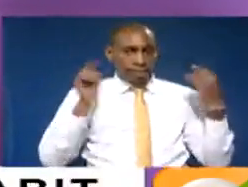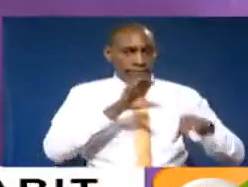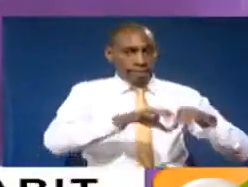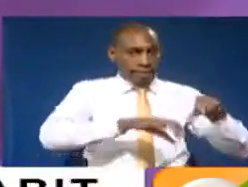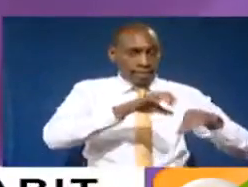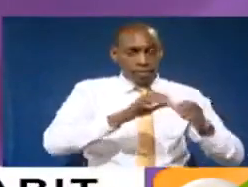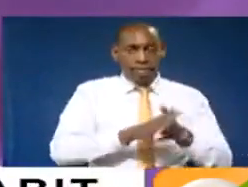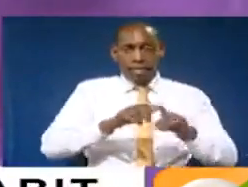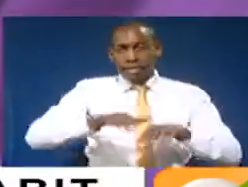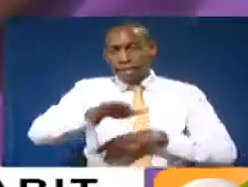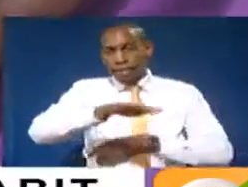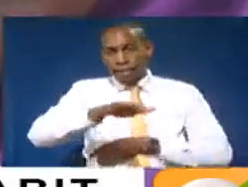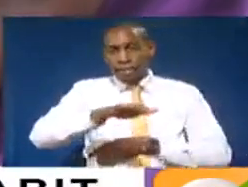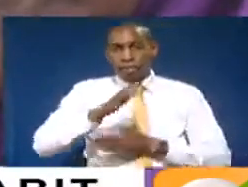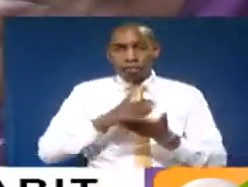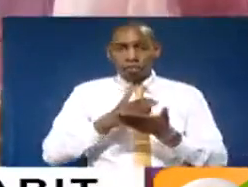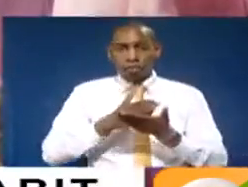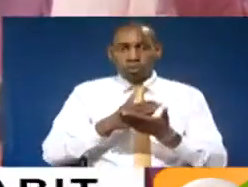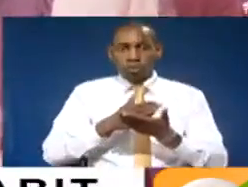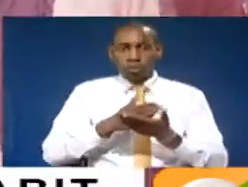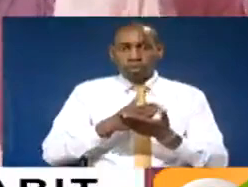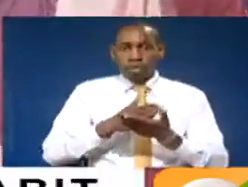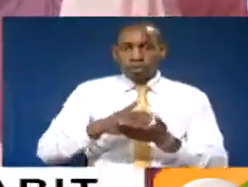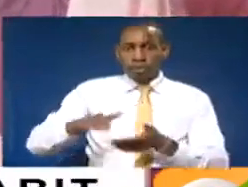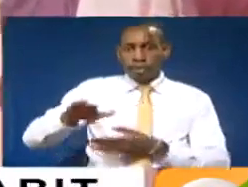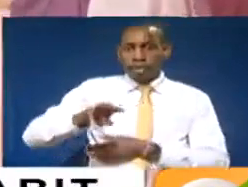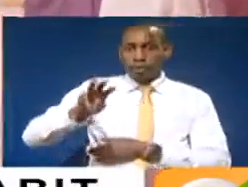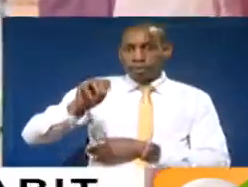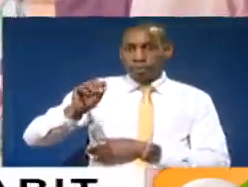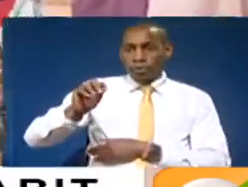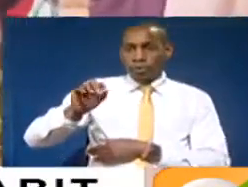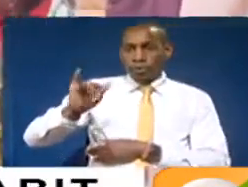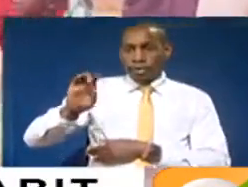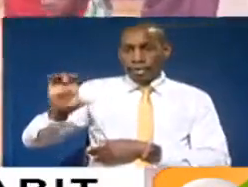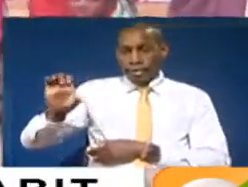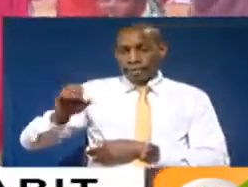Finangubi, an area that straddles North Hor and Moyale sub-counties.